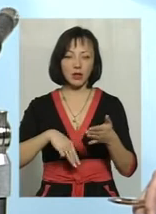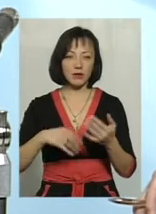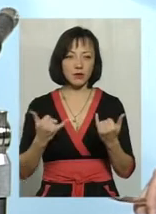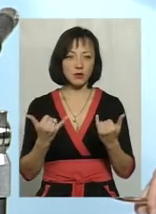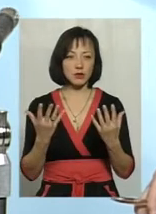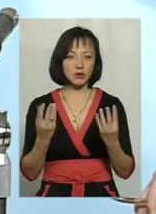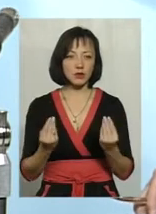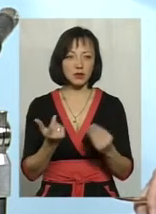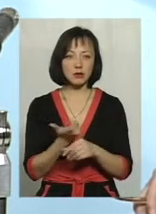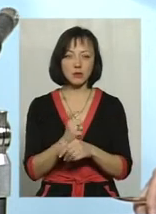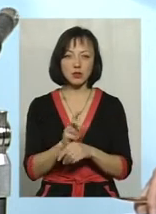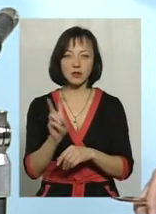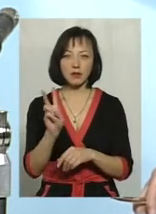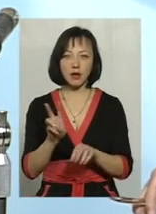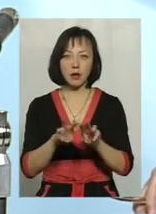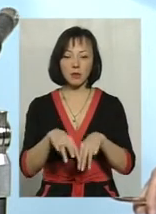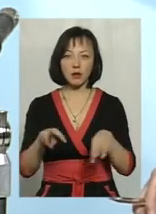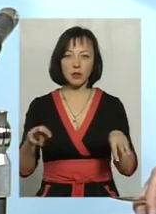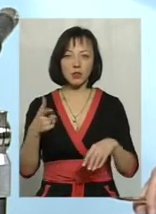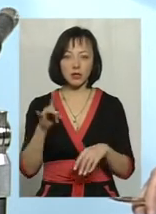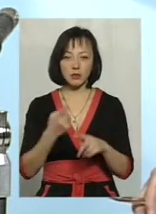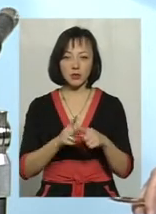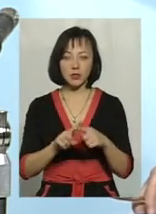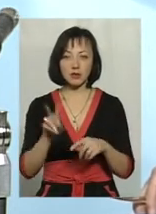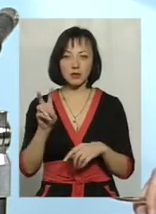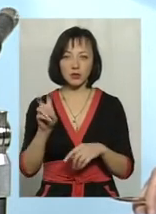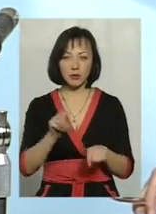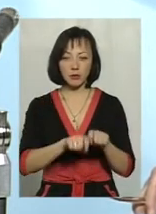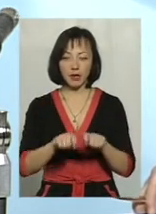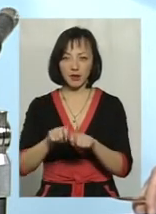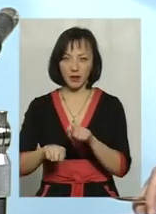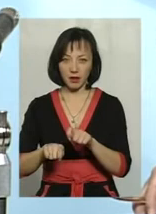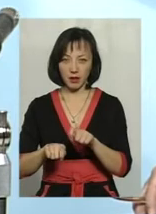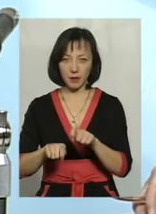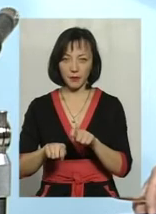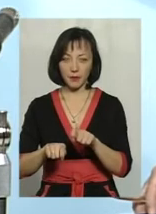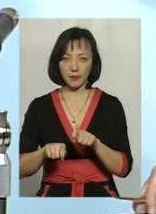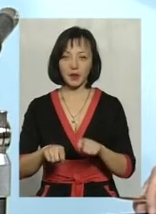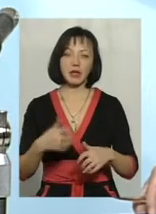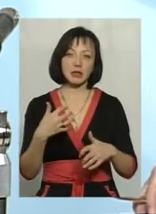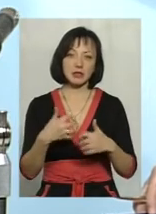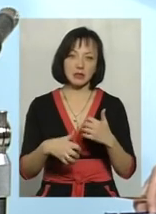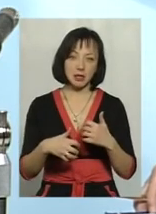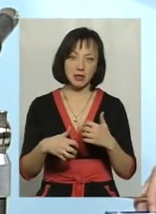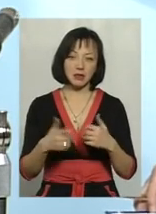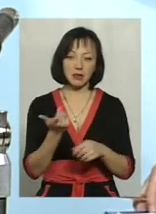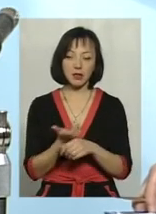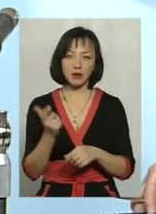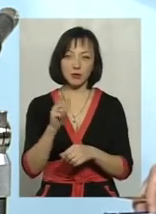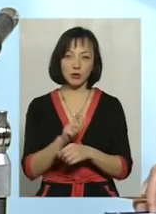становить більше 2 мільйонів гривень по цих 200 перевірках. Серед найбільш